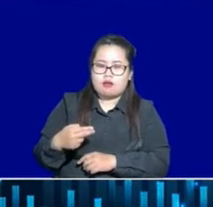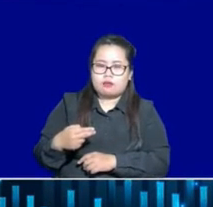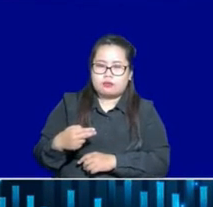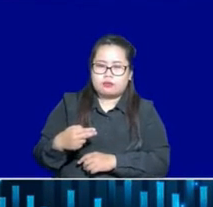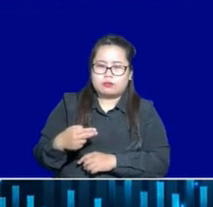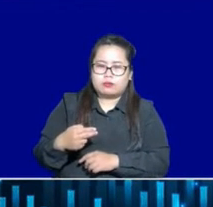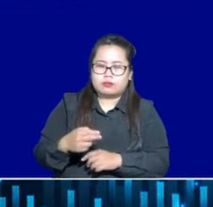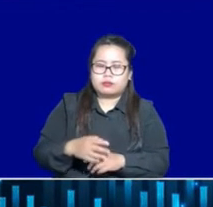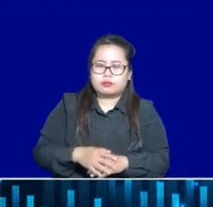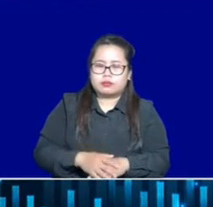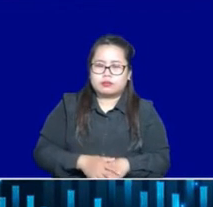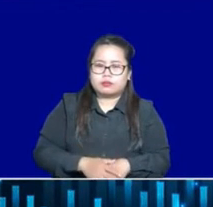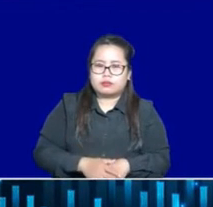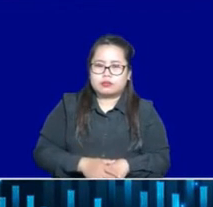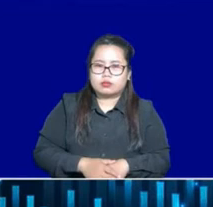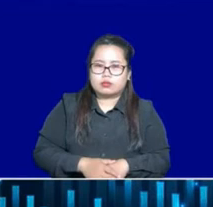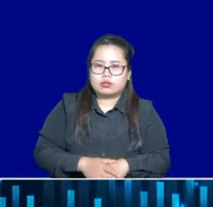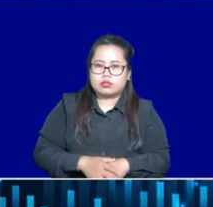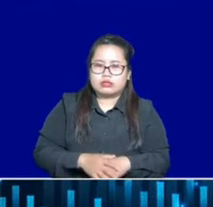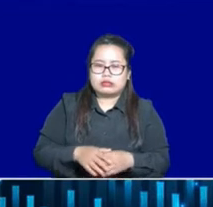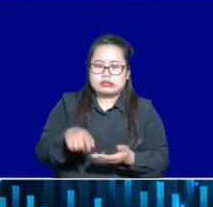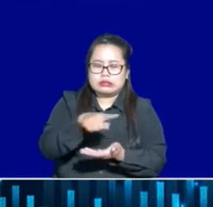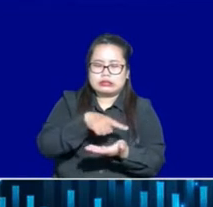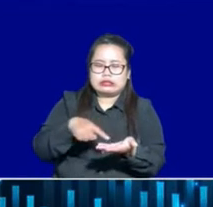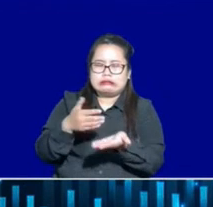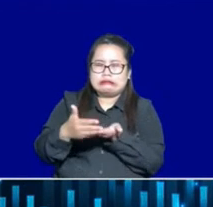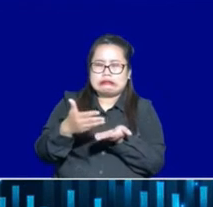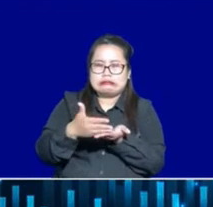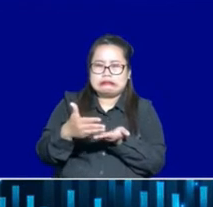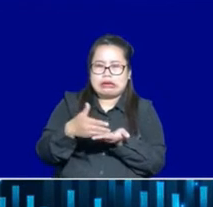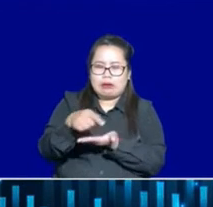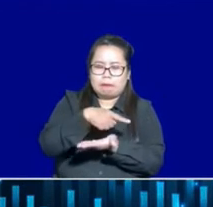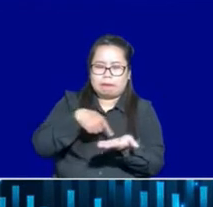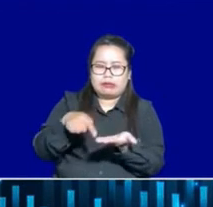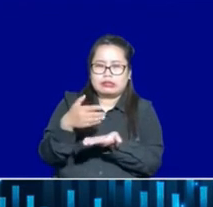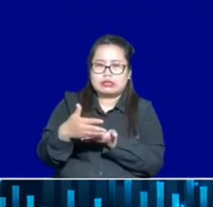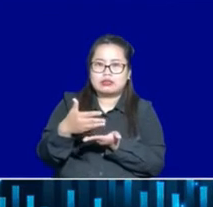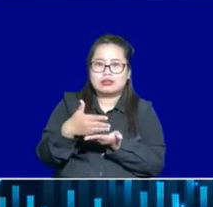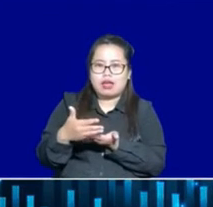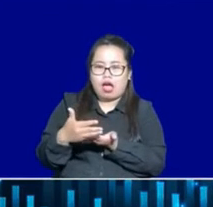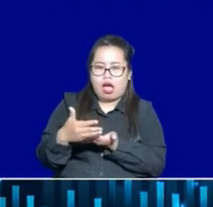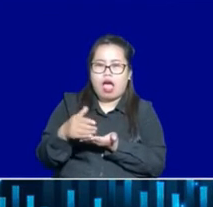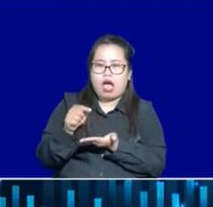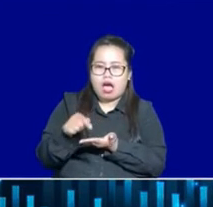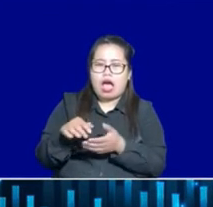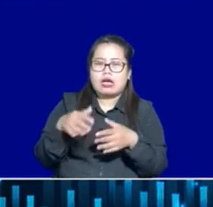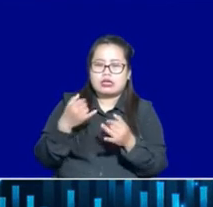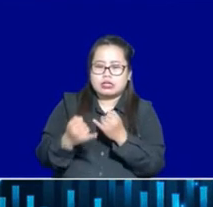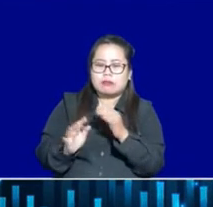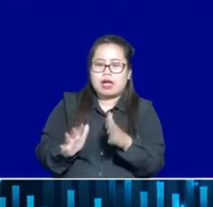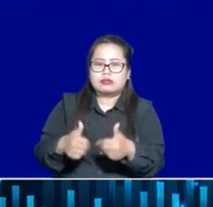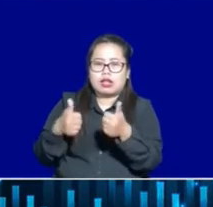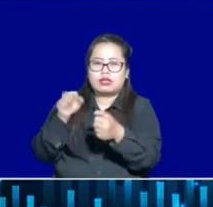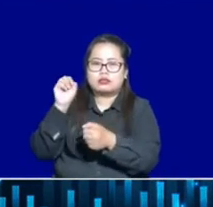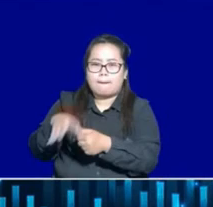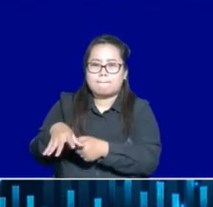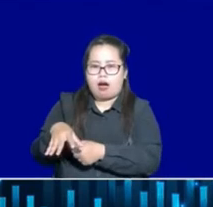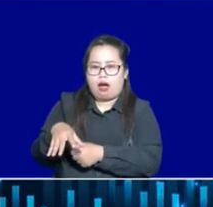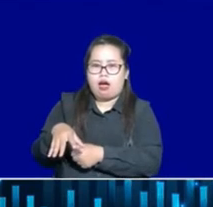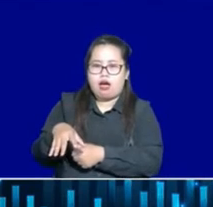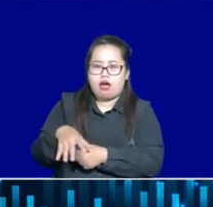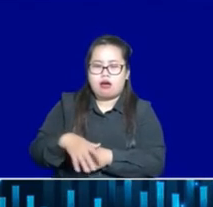tidak selesai di piringnya dan kemudian menjadi sampah.